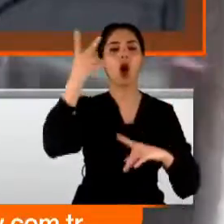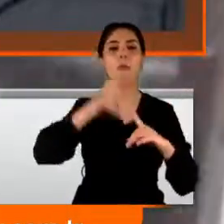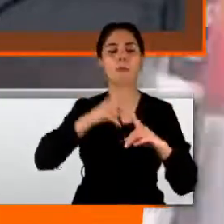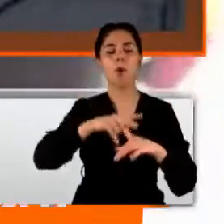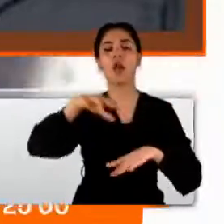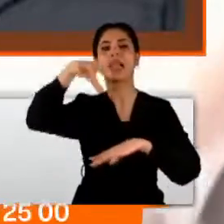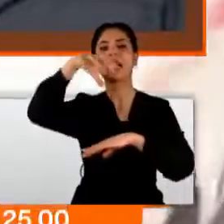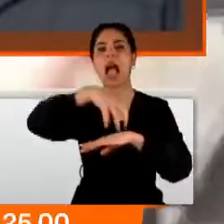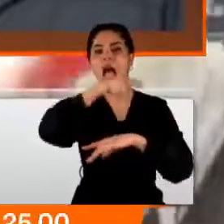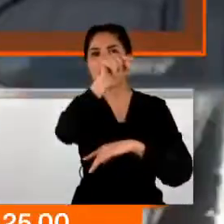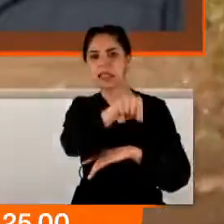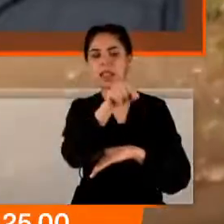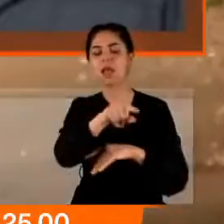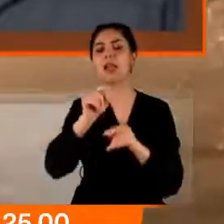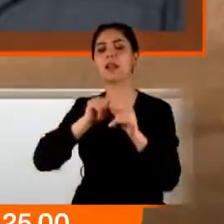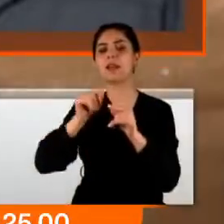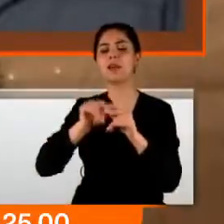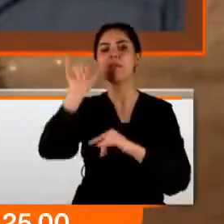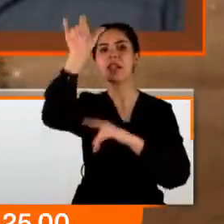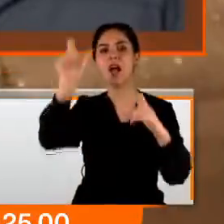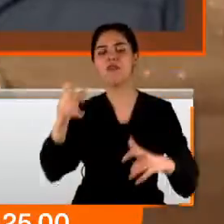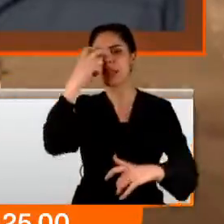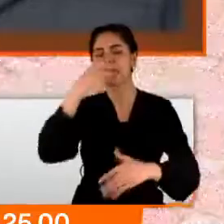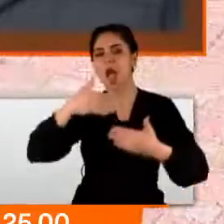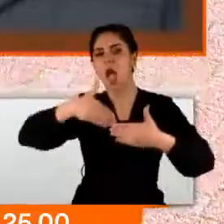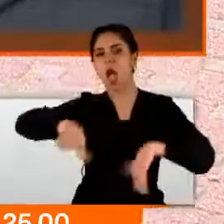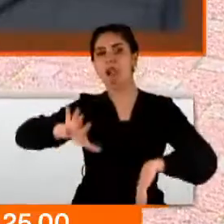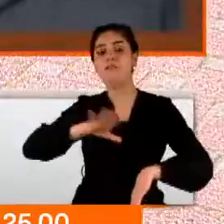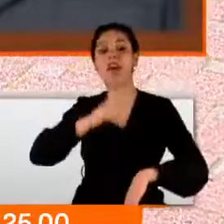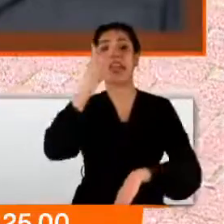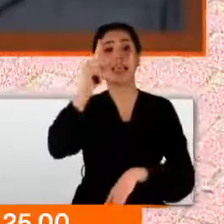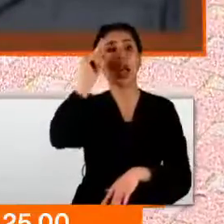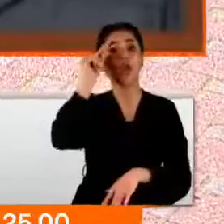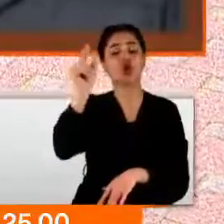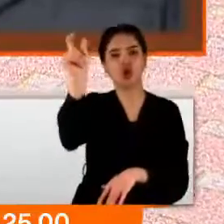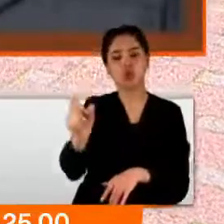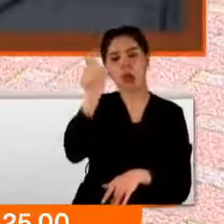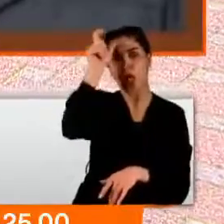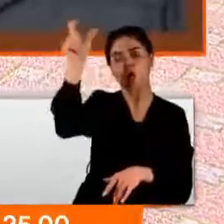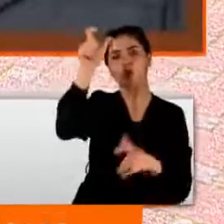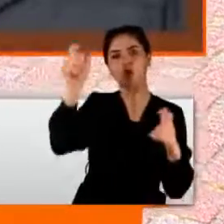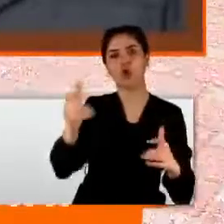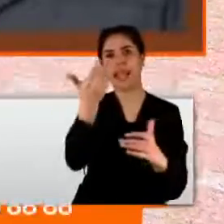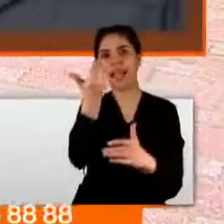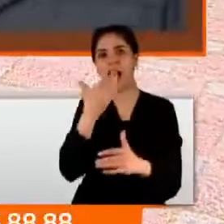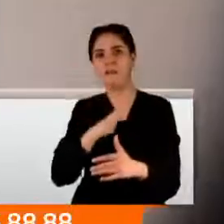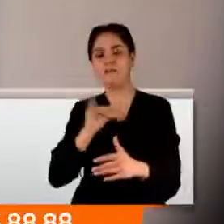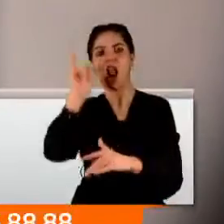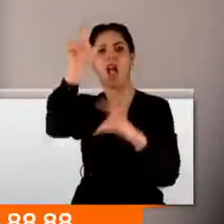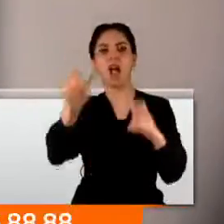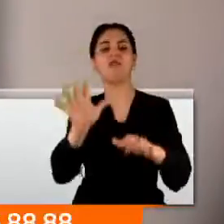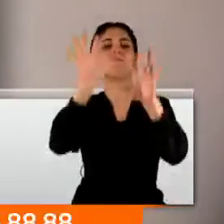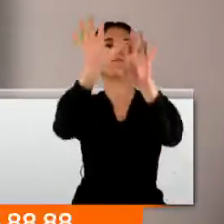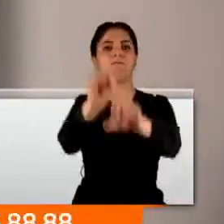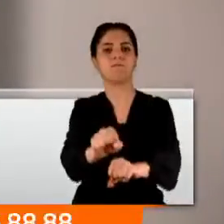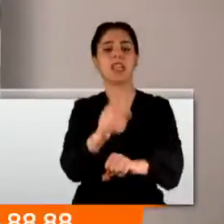adada hem de Kıbrıs Ercan Havaalanı'nda sıkı tedbirler almıştı. İki şüpheli de Türkiye'ye geçmek üzereyken havaalanında alındı.